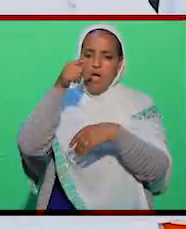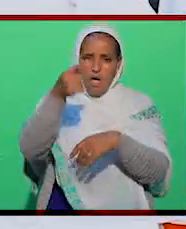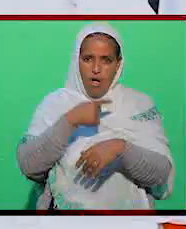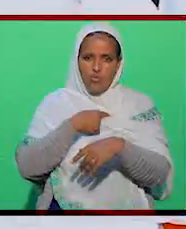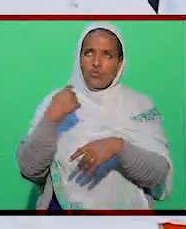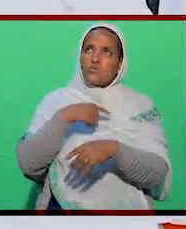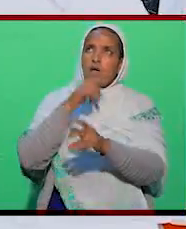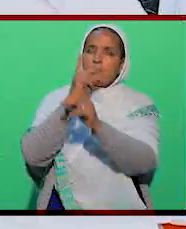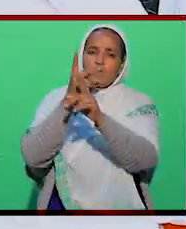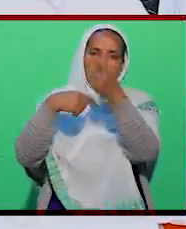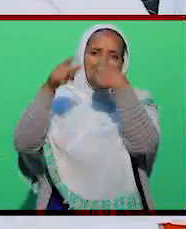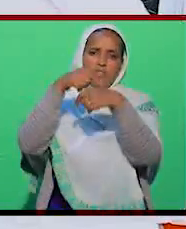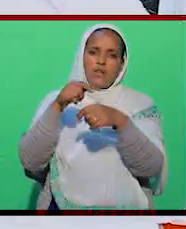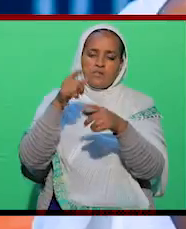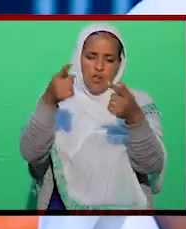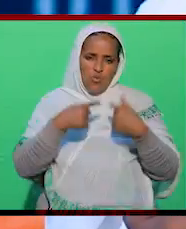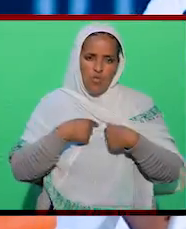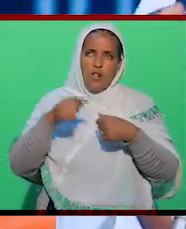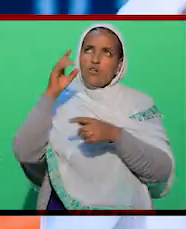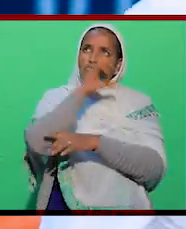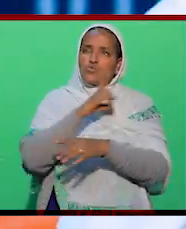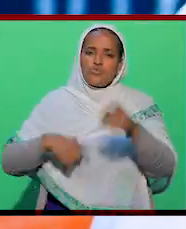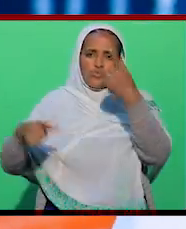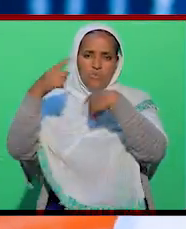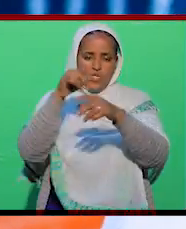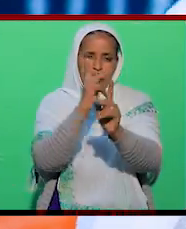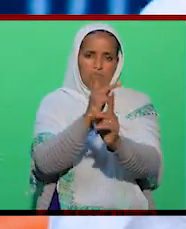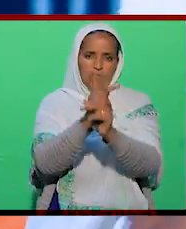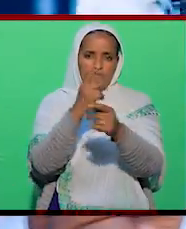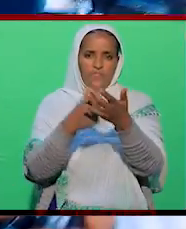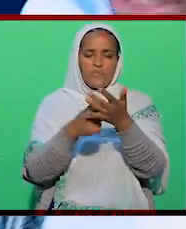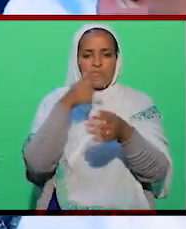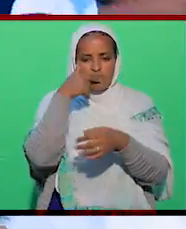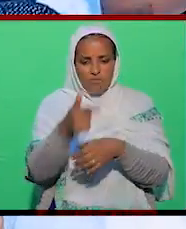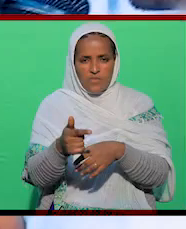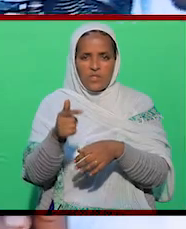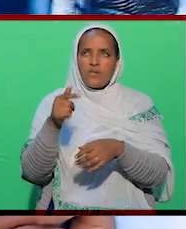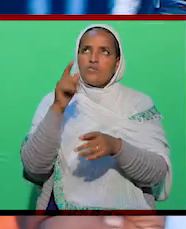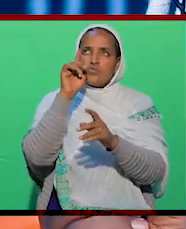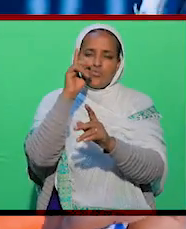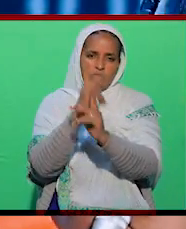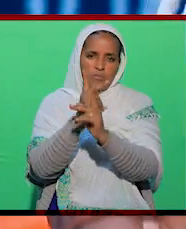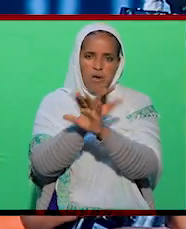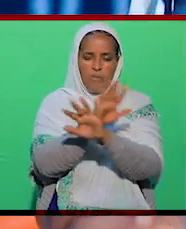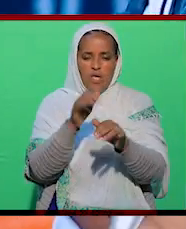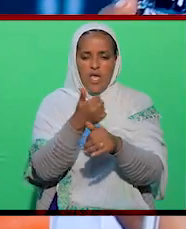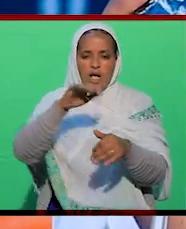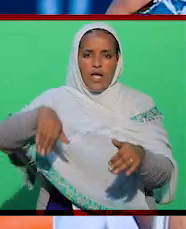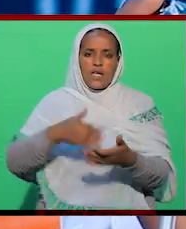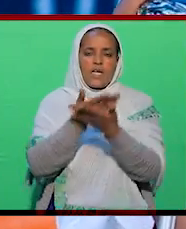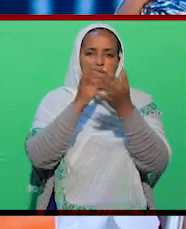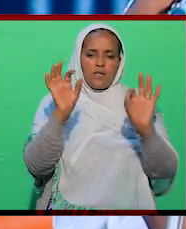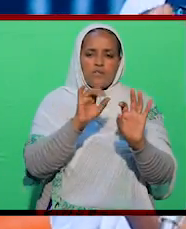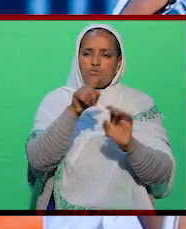ያሉት። ወረደ፣ ተወለደ። አሁን የምንጠብቀው ይመጣል ነው። በቃ ተነግሯል። እግዚአብሔር ሰግሃደ ይመጽ አምላክ ነ እያርምም ተብሏል። ይመጣል።